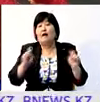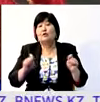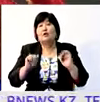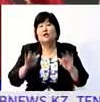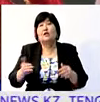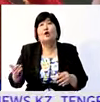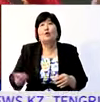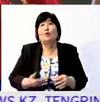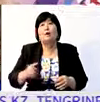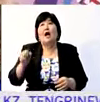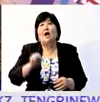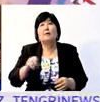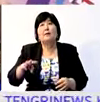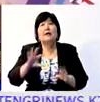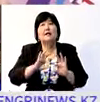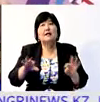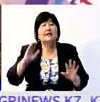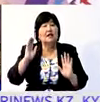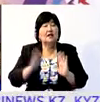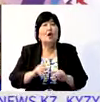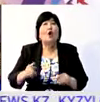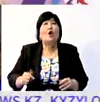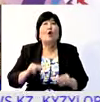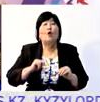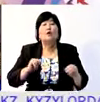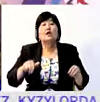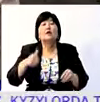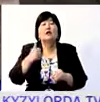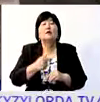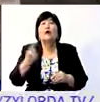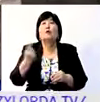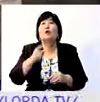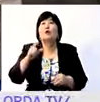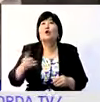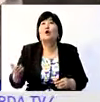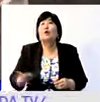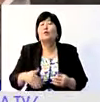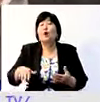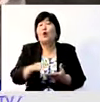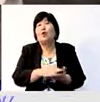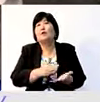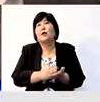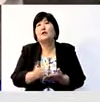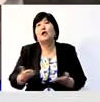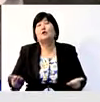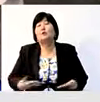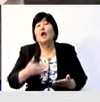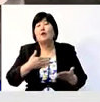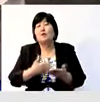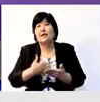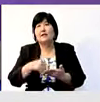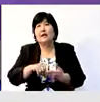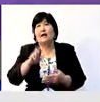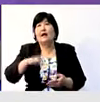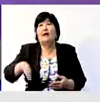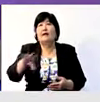өмір жолынан сыр шертетін естеліктерді тыңдады. Ұстаздық жолды таңдаған біртуар азамат өңірдің қоғамдық саяси өміріне белсене араласып,